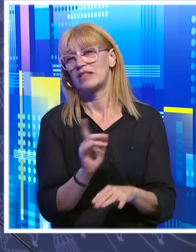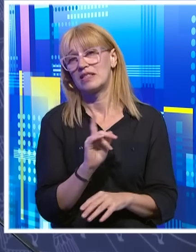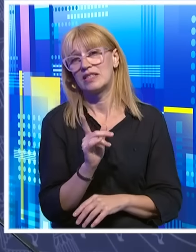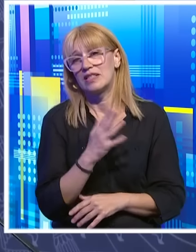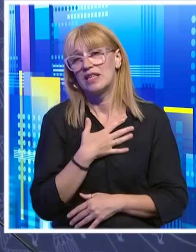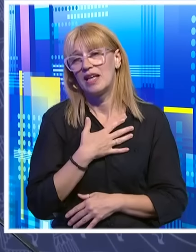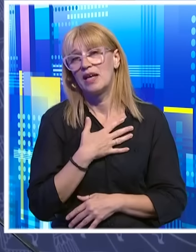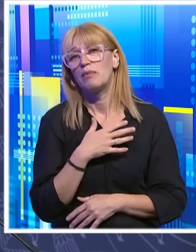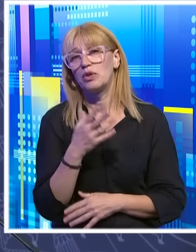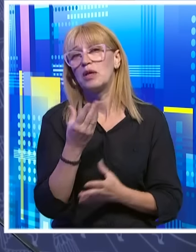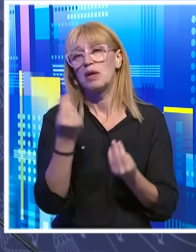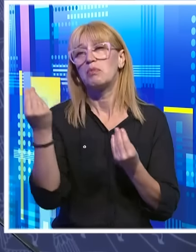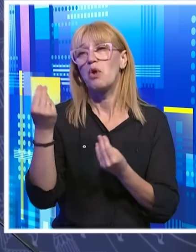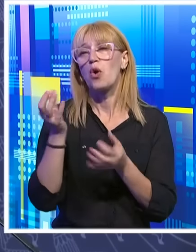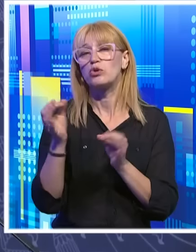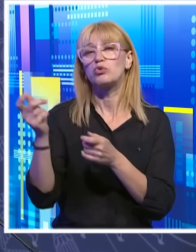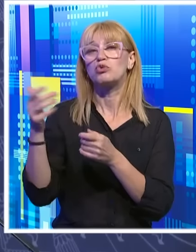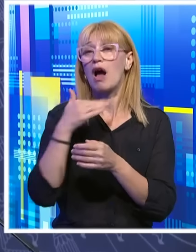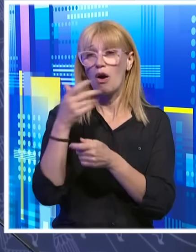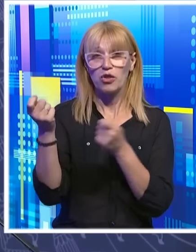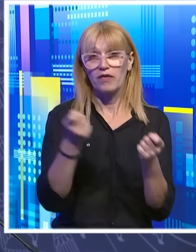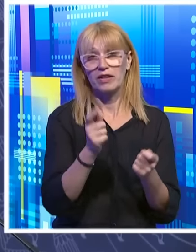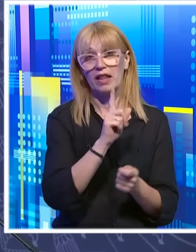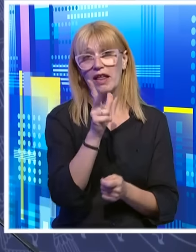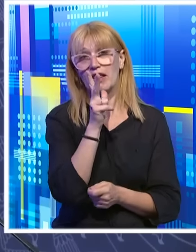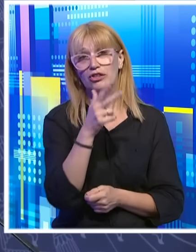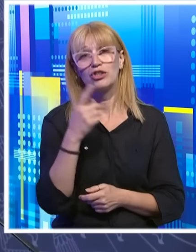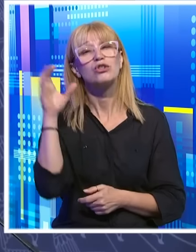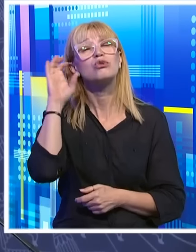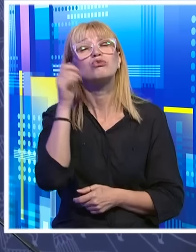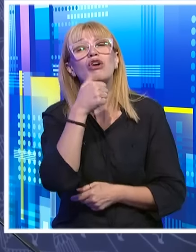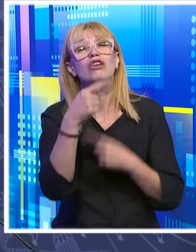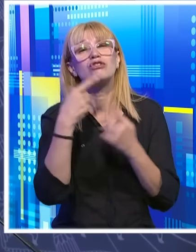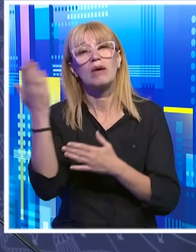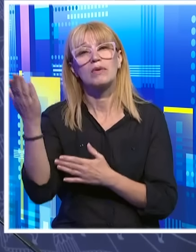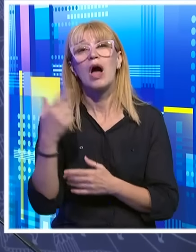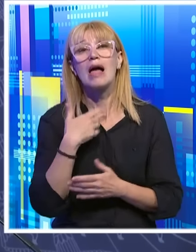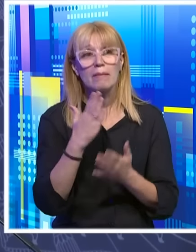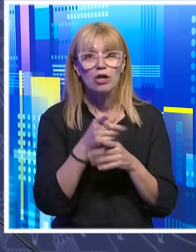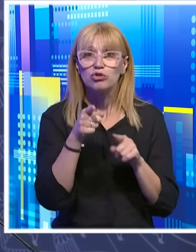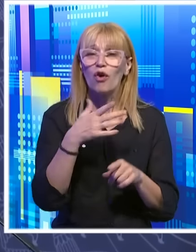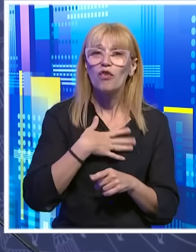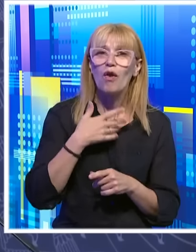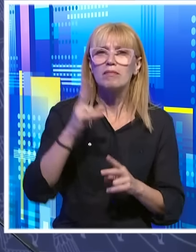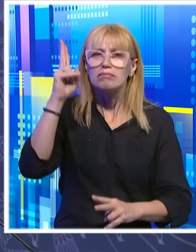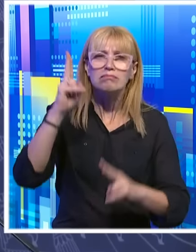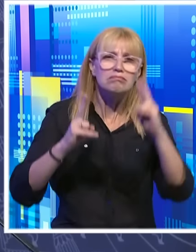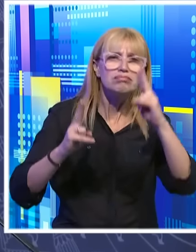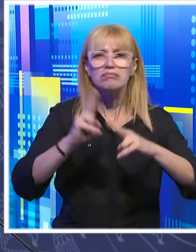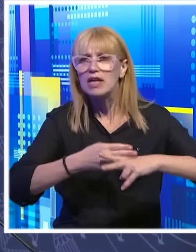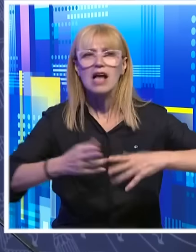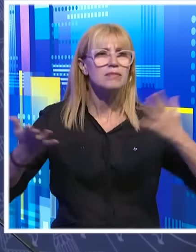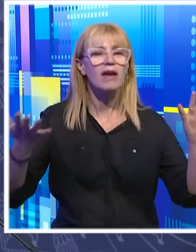ne želite da čujete šta misle. Ali ja želim upravo tu raspravu da ljudi vide razliku u